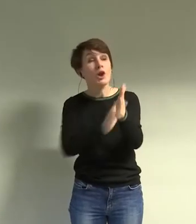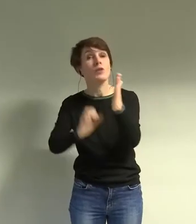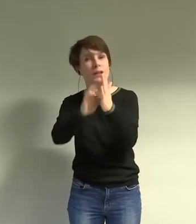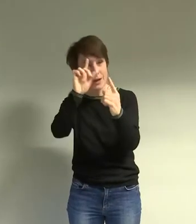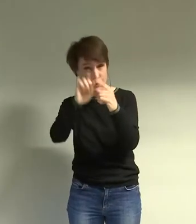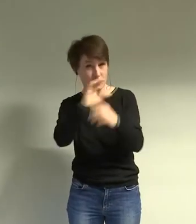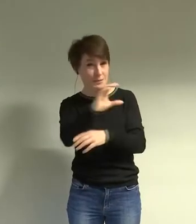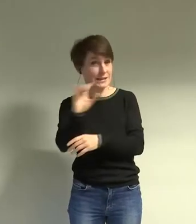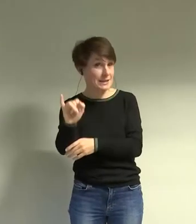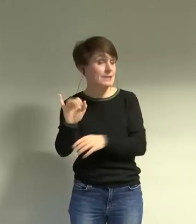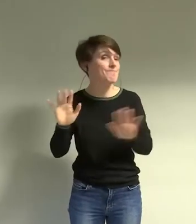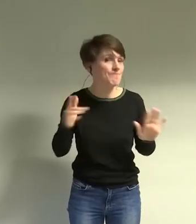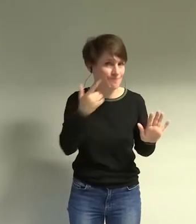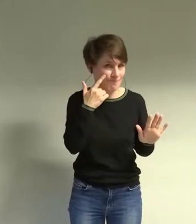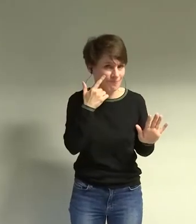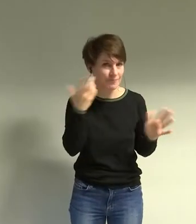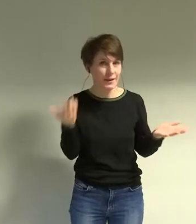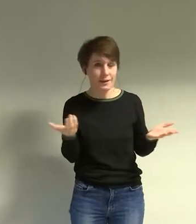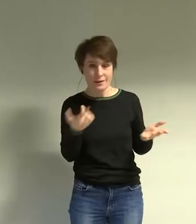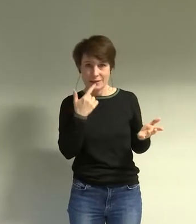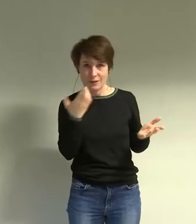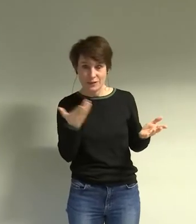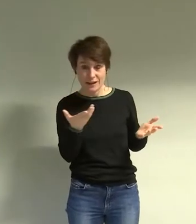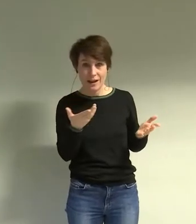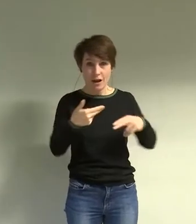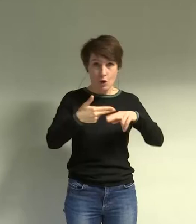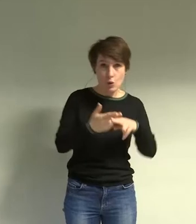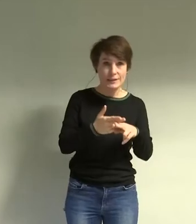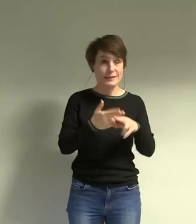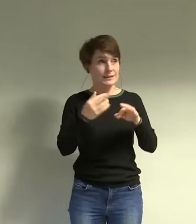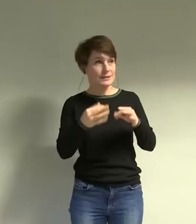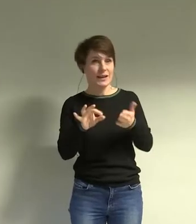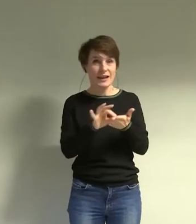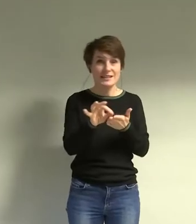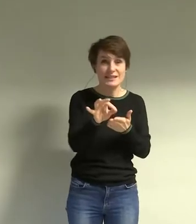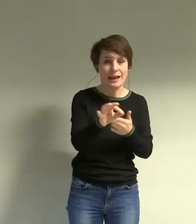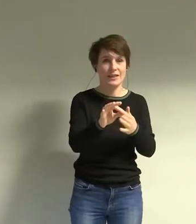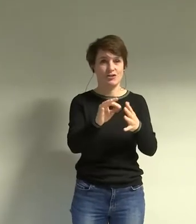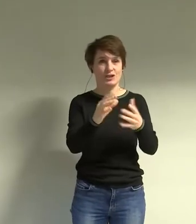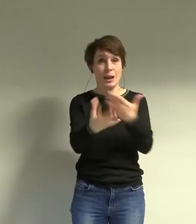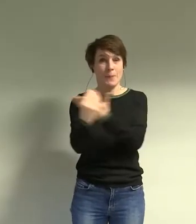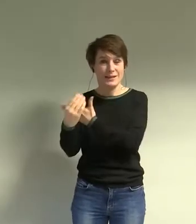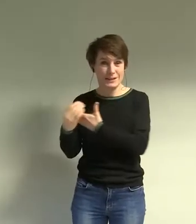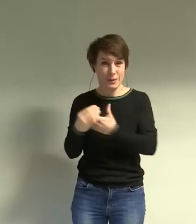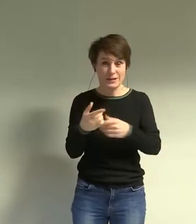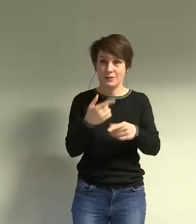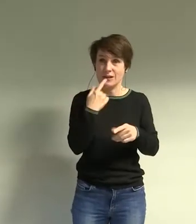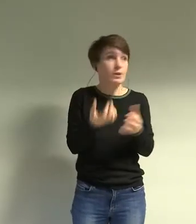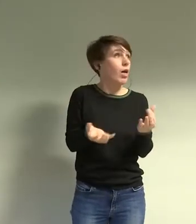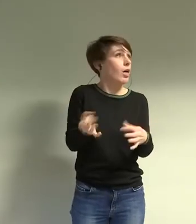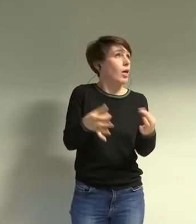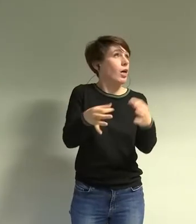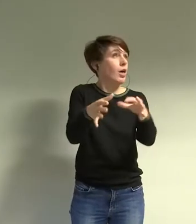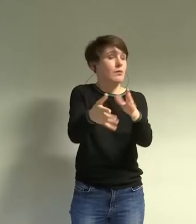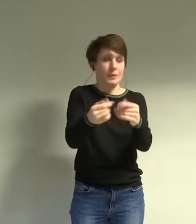d'un manque de cohérence des outils de ce qu'on pourrait appeler une stratégie participative une sorte de millefeuille sans fil rouge une méthode bancal un fil rouge